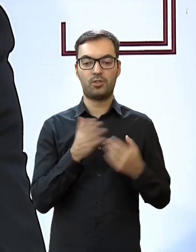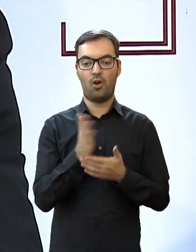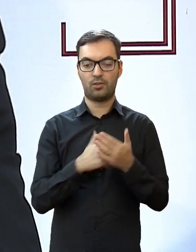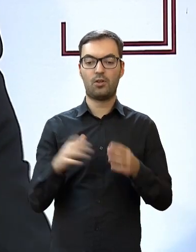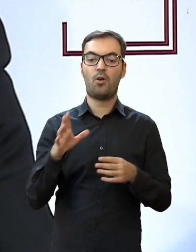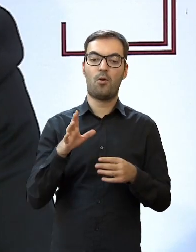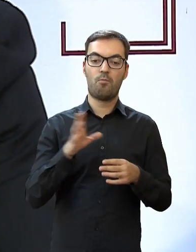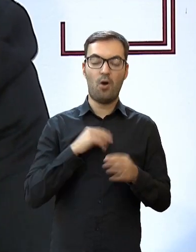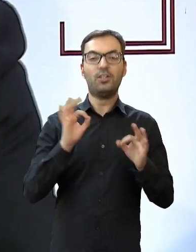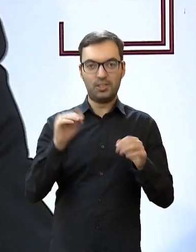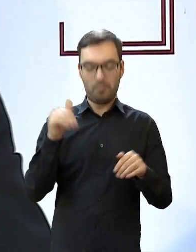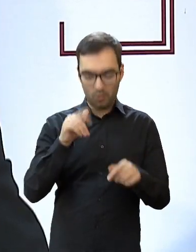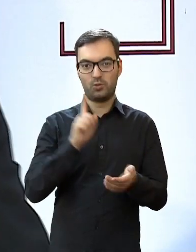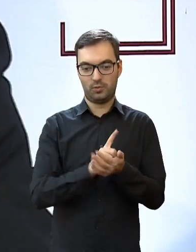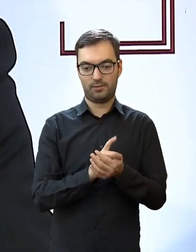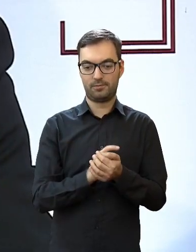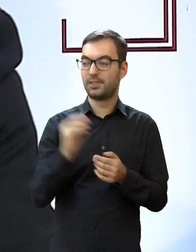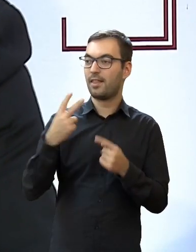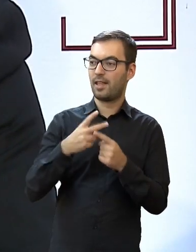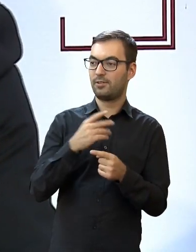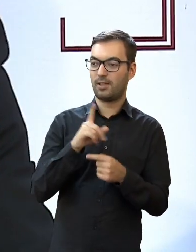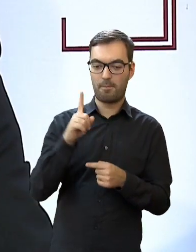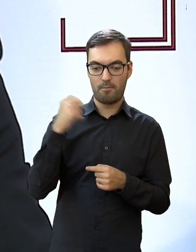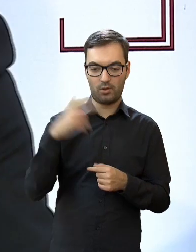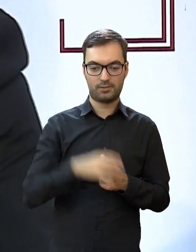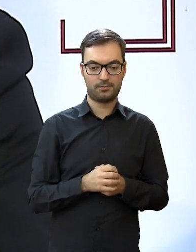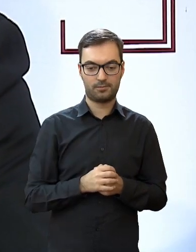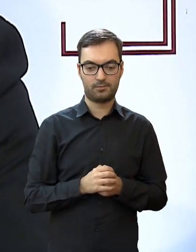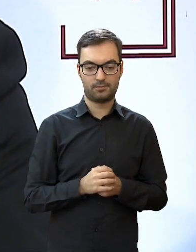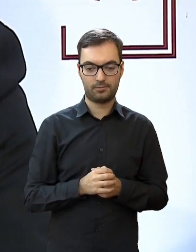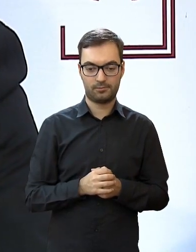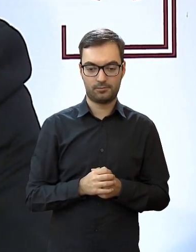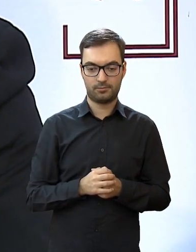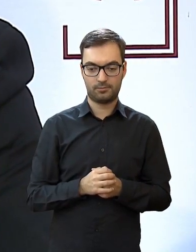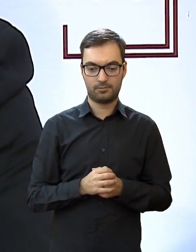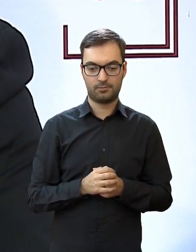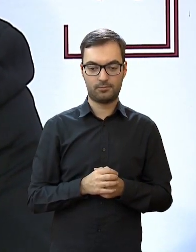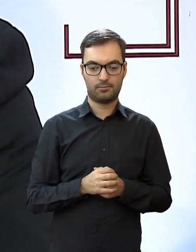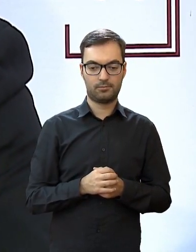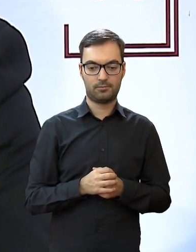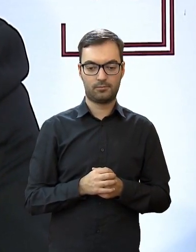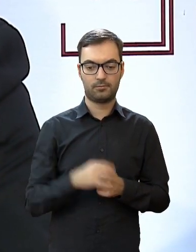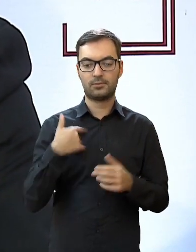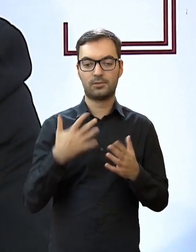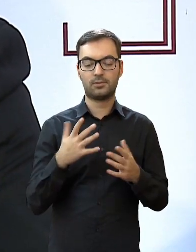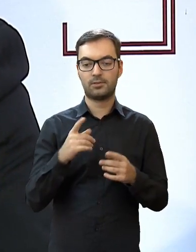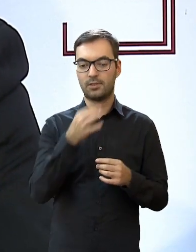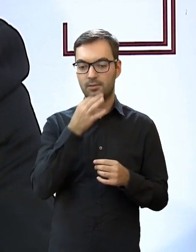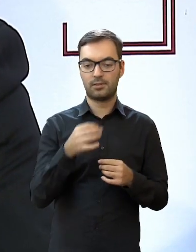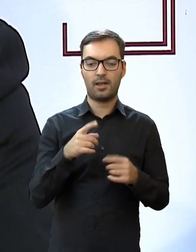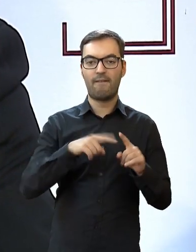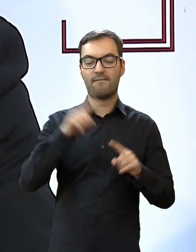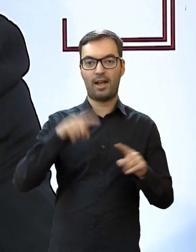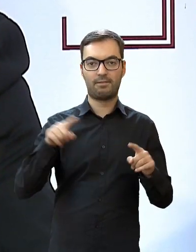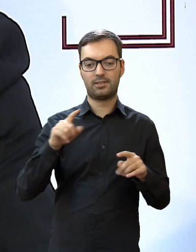Może być dzisiaj w każdym razie, tak. Jeszcze Telewizja Polsat. Bardzo proszę. Anna Łubian-Halicka. Tak, jeszcze chciałam dopytać o frekwencję.